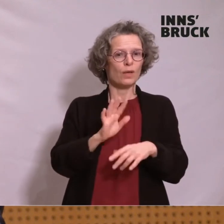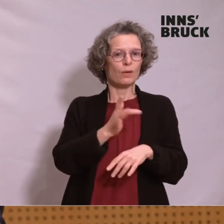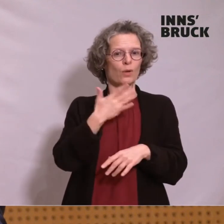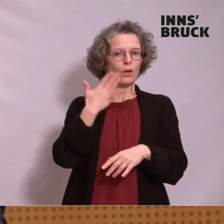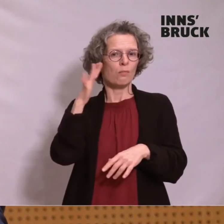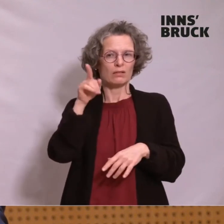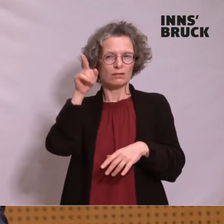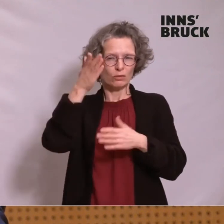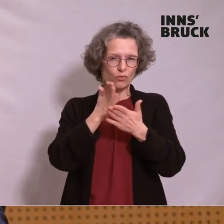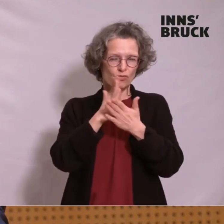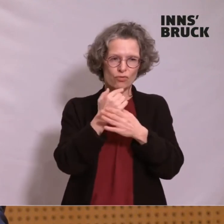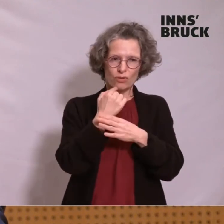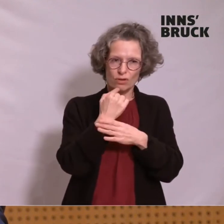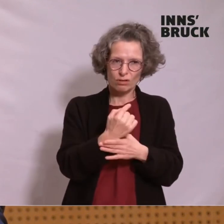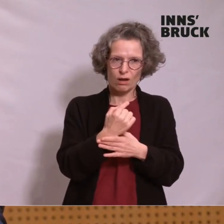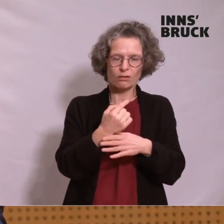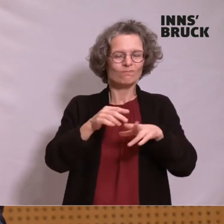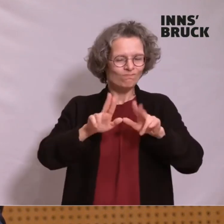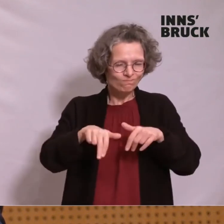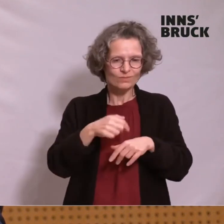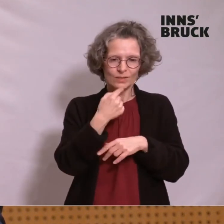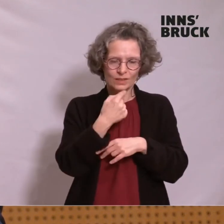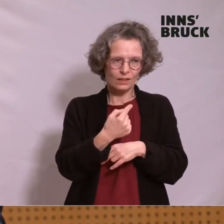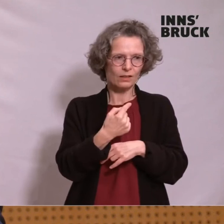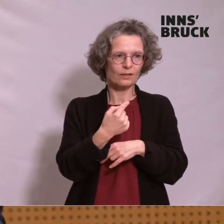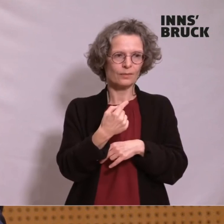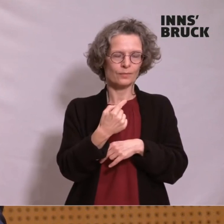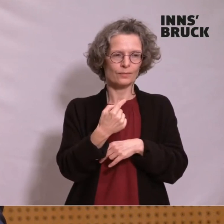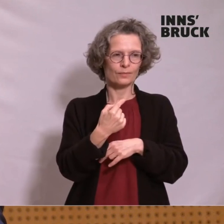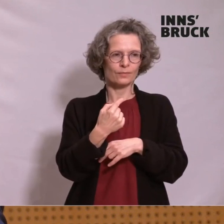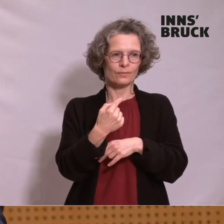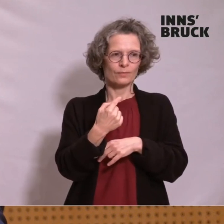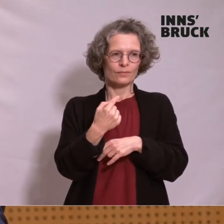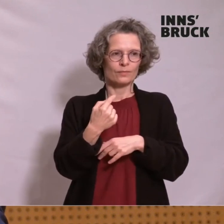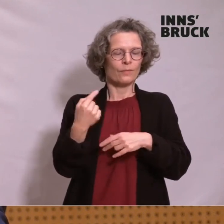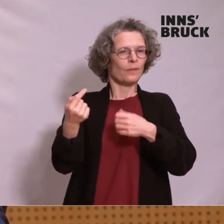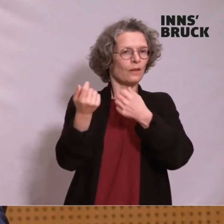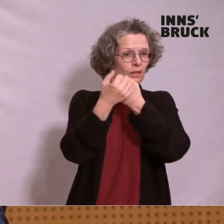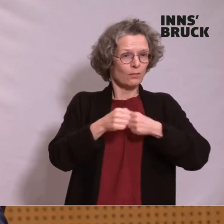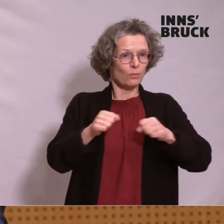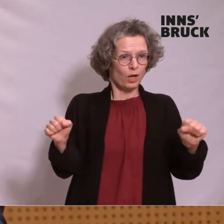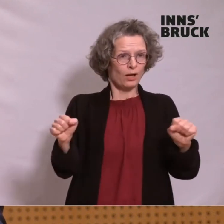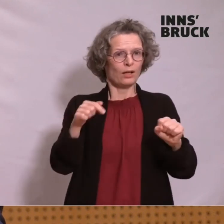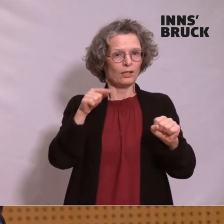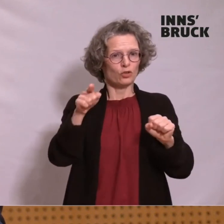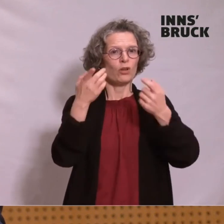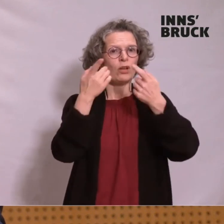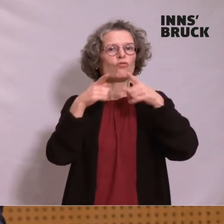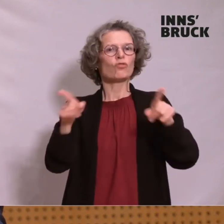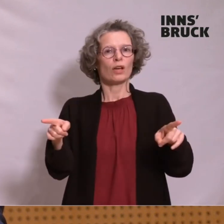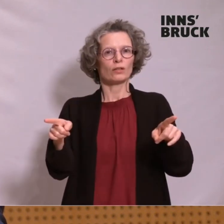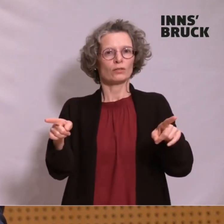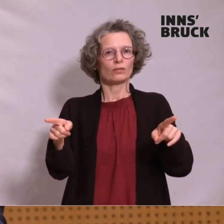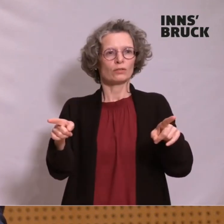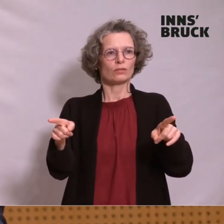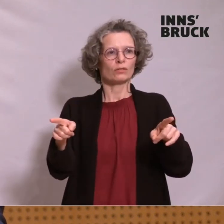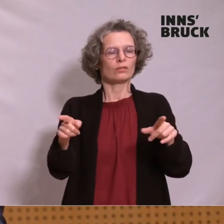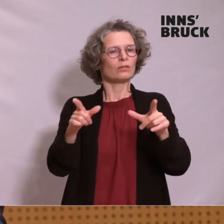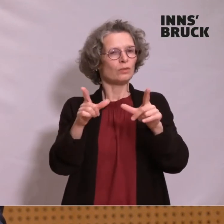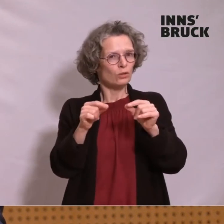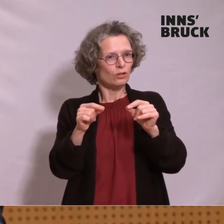sinngemäß als kürzlich richtig erwähnt hat, die demokratisch getroffene Entscheidung ist gefundener